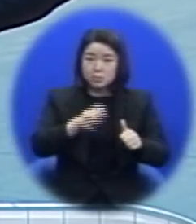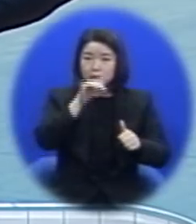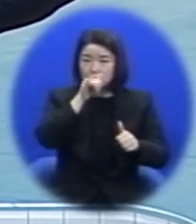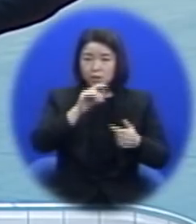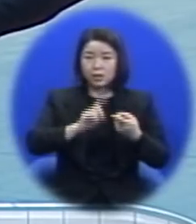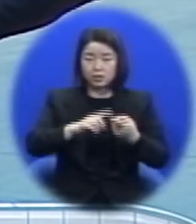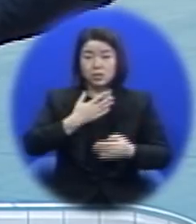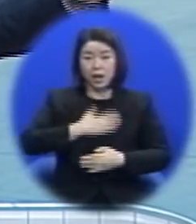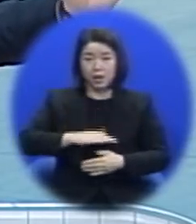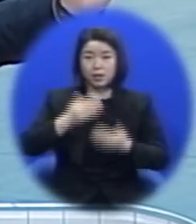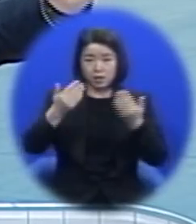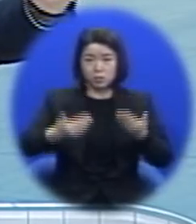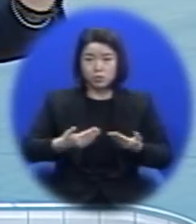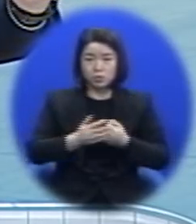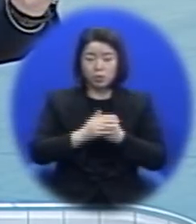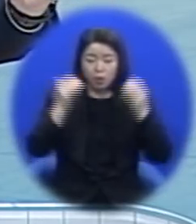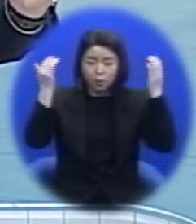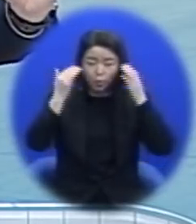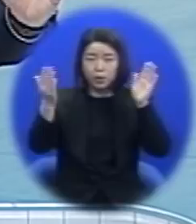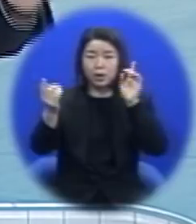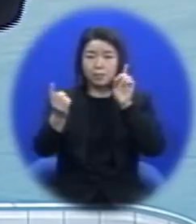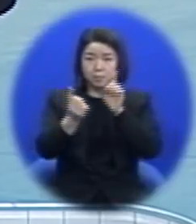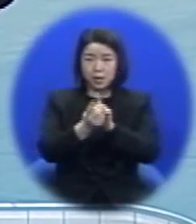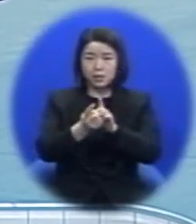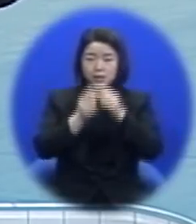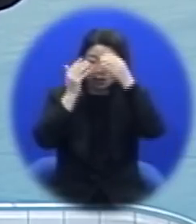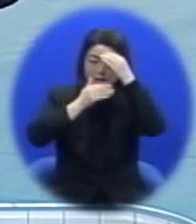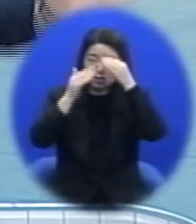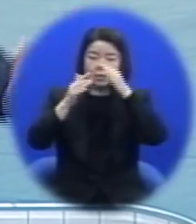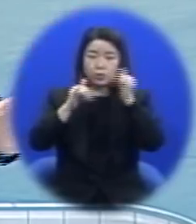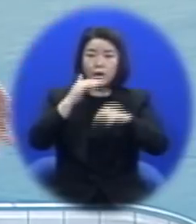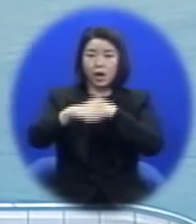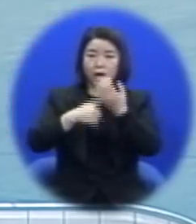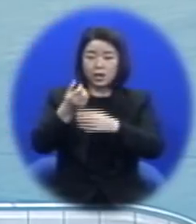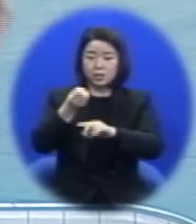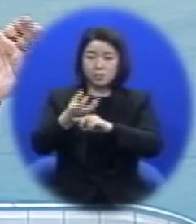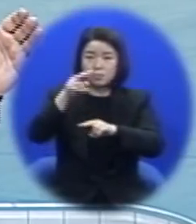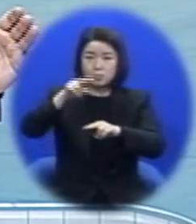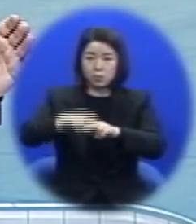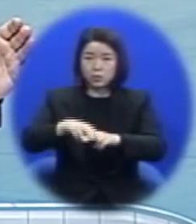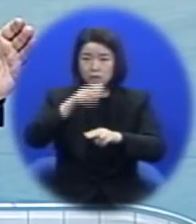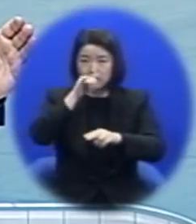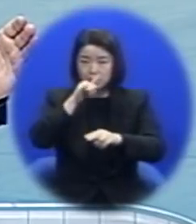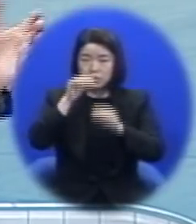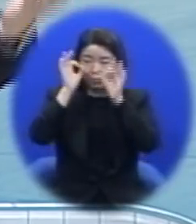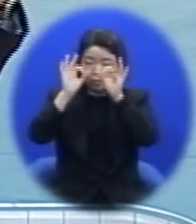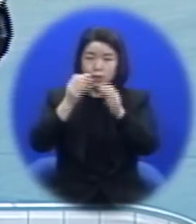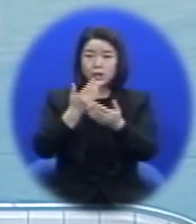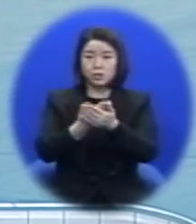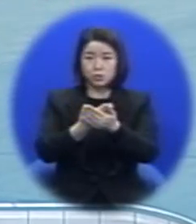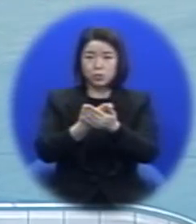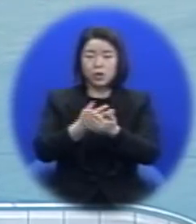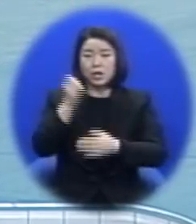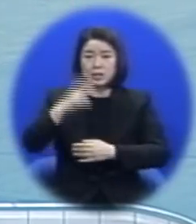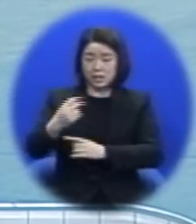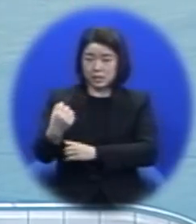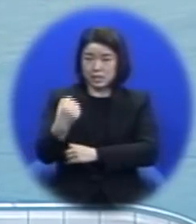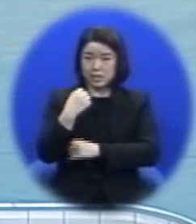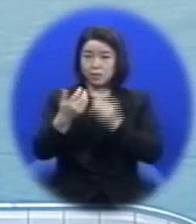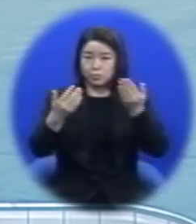알게 하시고, 고난받는 성도들이 하나님의 보좌에 있음을 보게 하시면서 다시 힘을